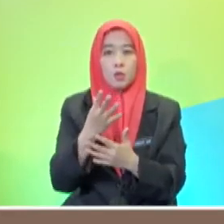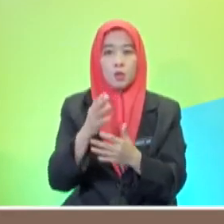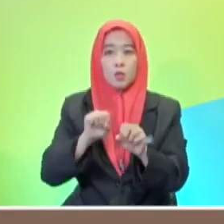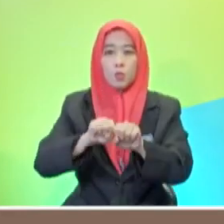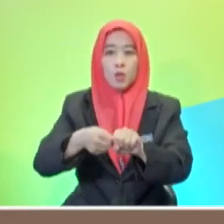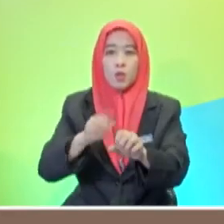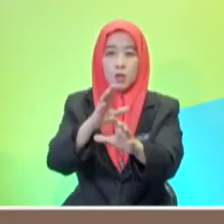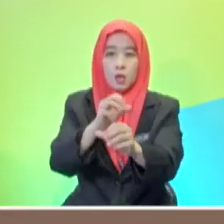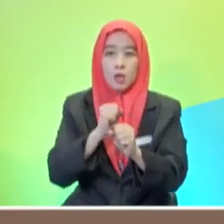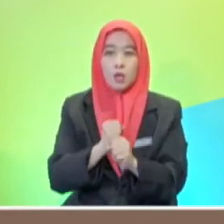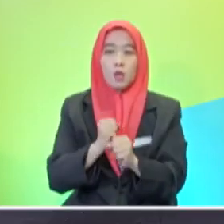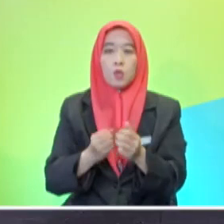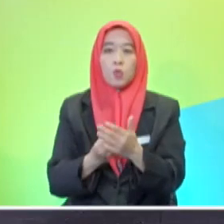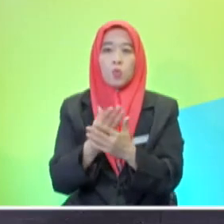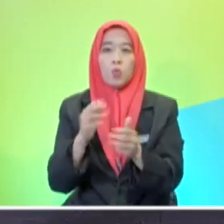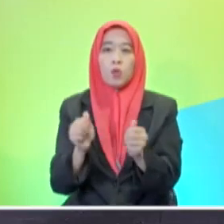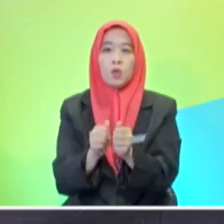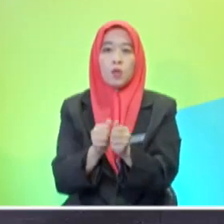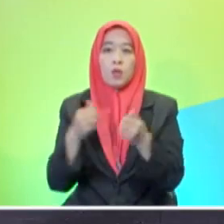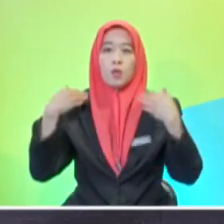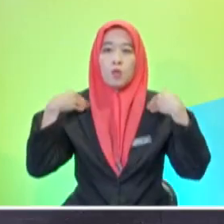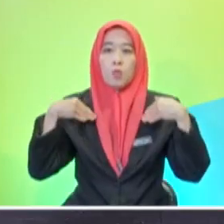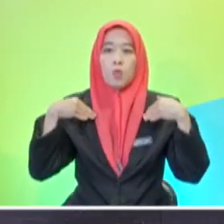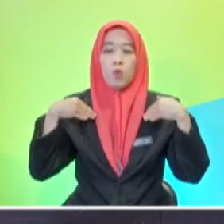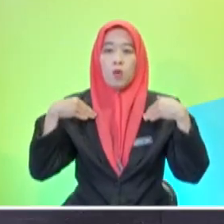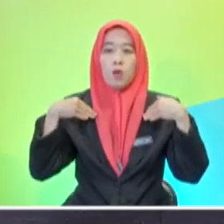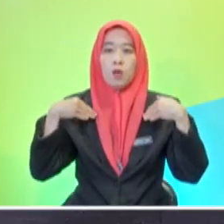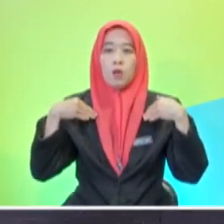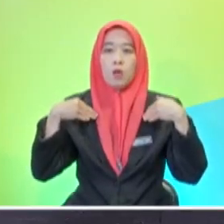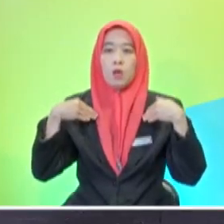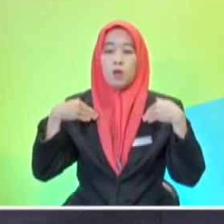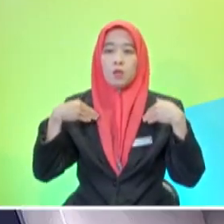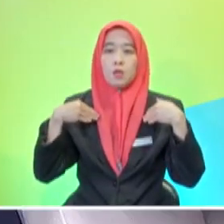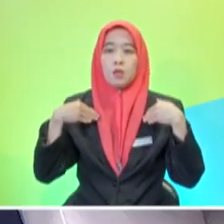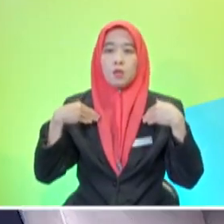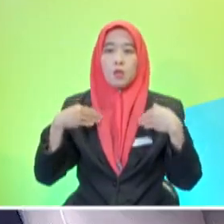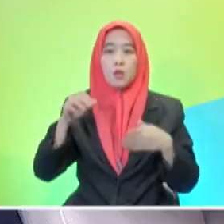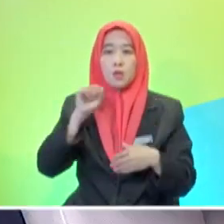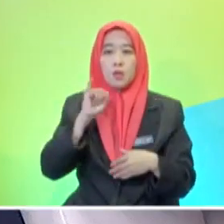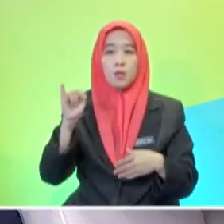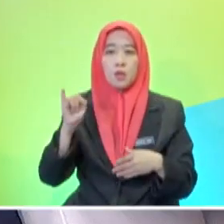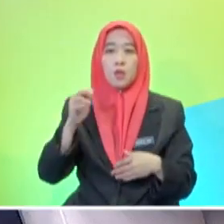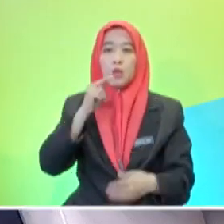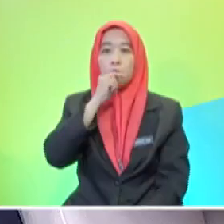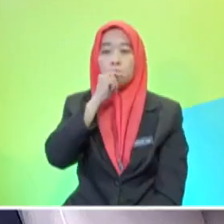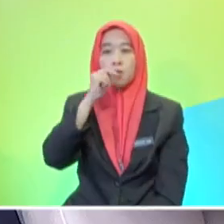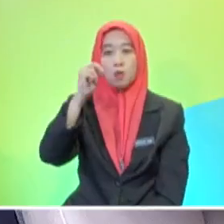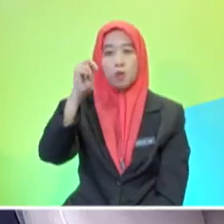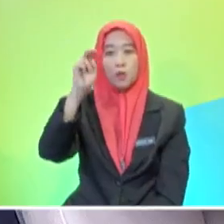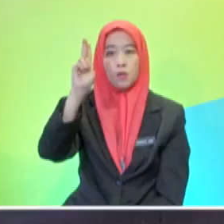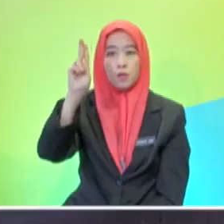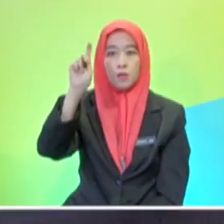perlu letakkan supaya tumbuhan itu hidup dengan subur? Cikgu ni masih lagi segar di minda saya, iaitu nutrien.